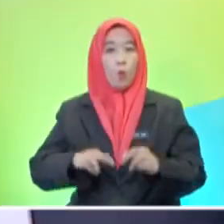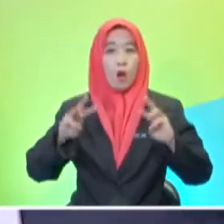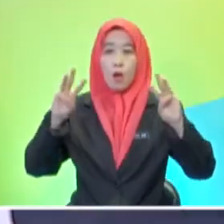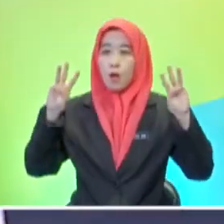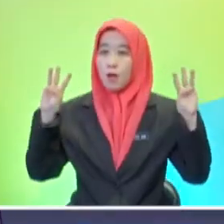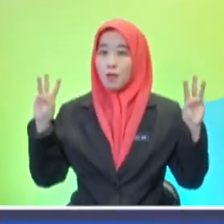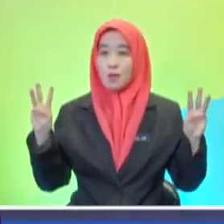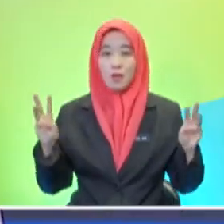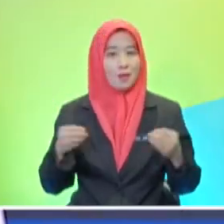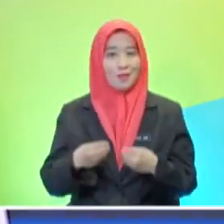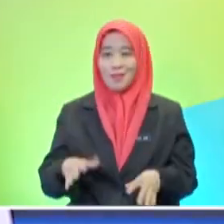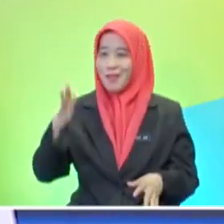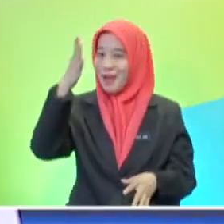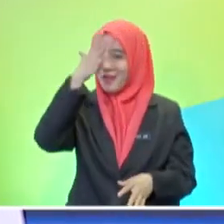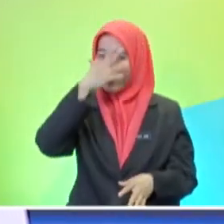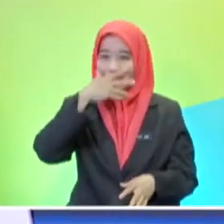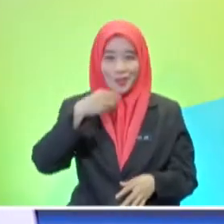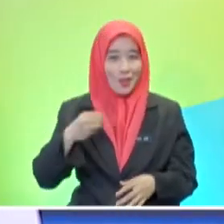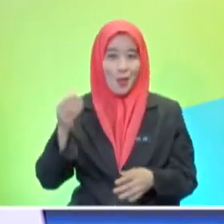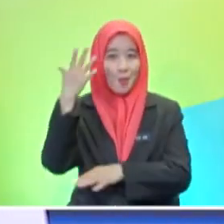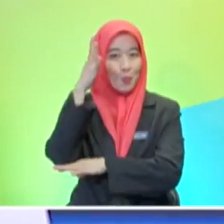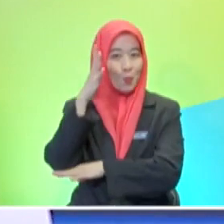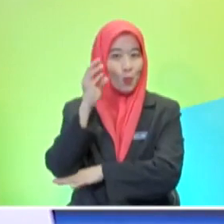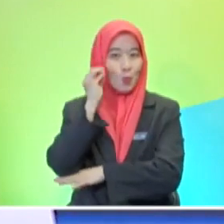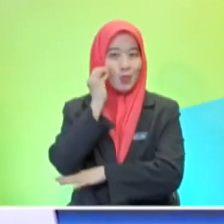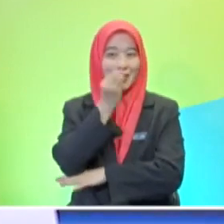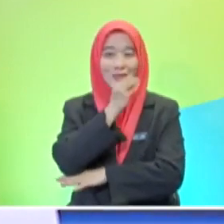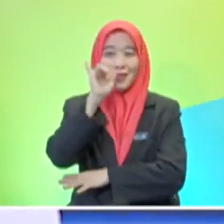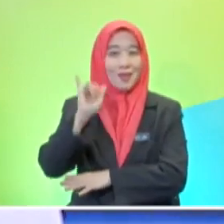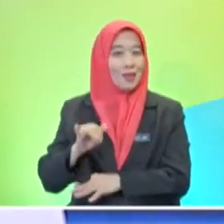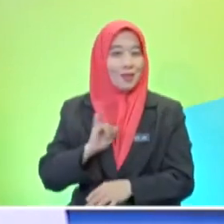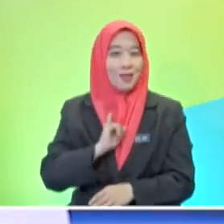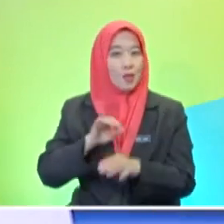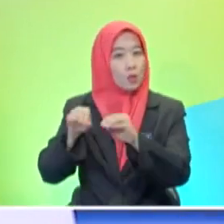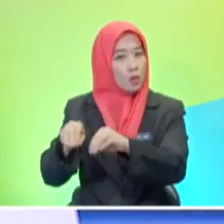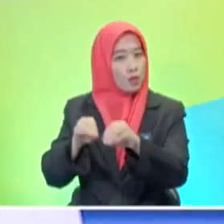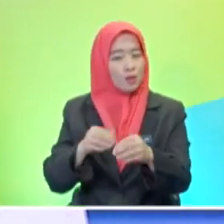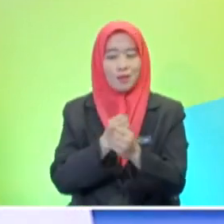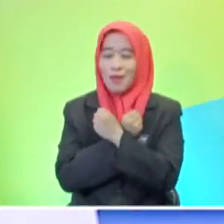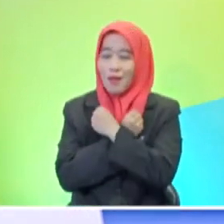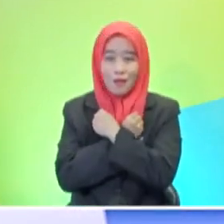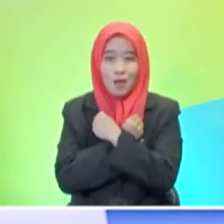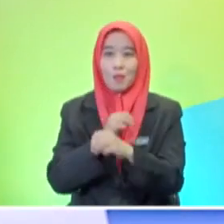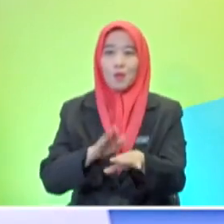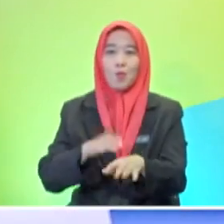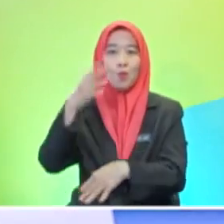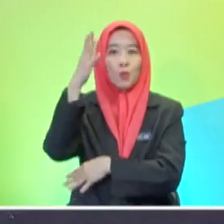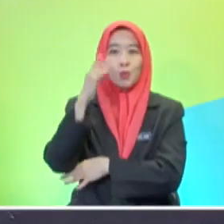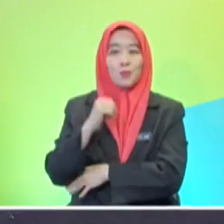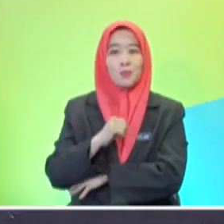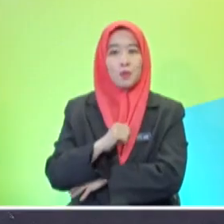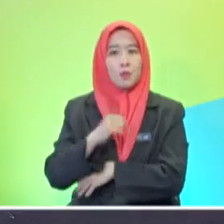Wah, dah cantik dah pokok bunga yang saya tanam. Ha, sayangnya saya kat pokok ni. Okey.